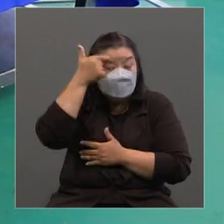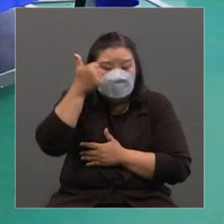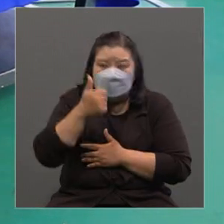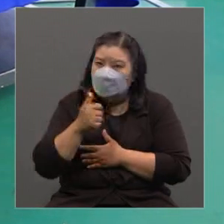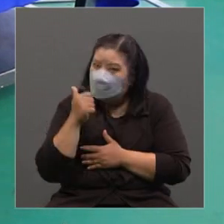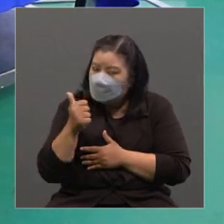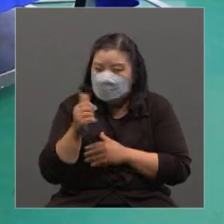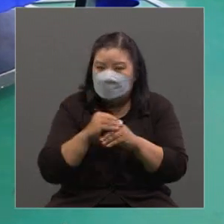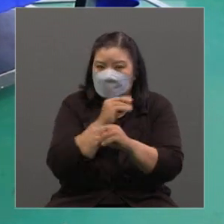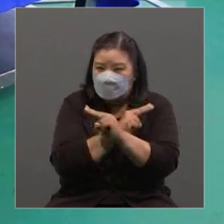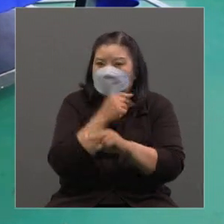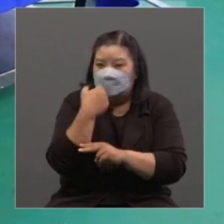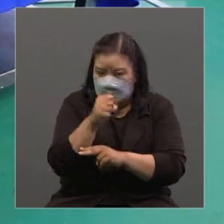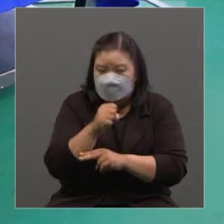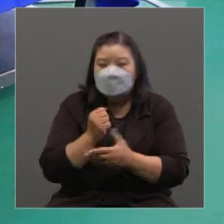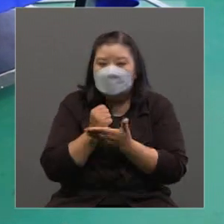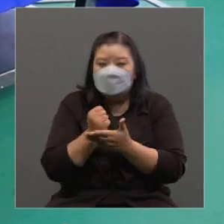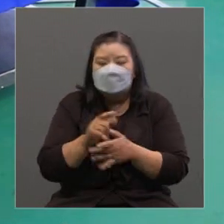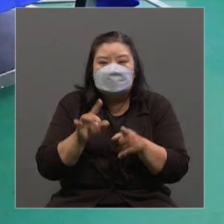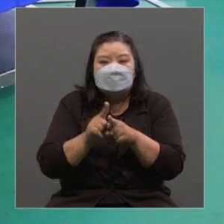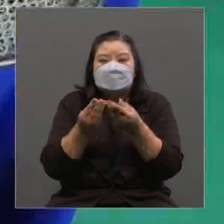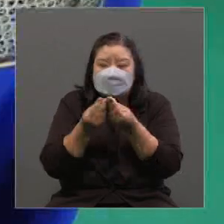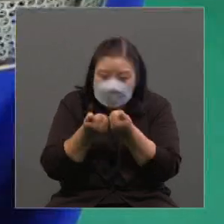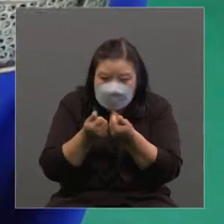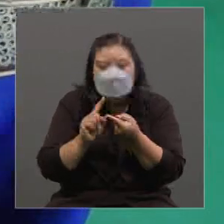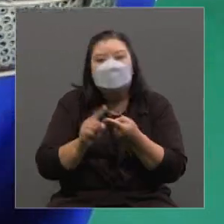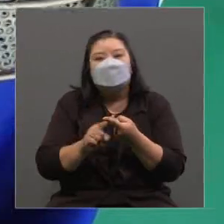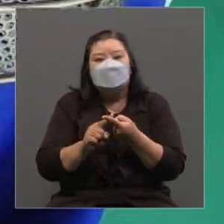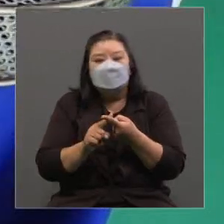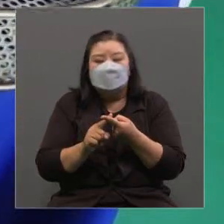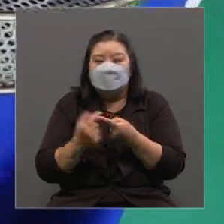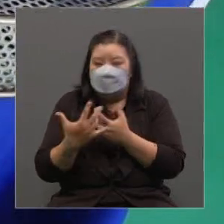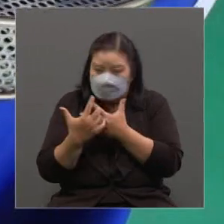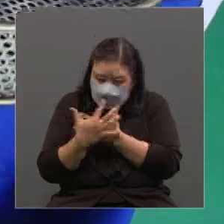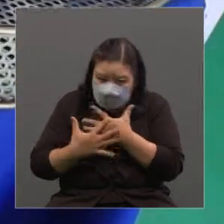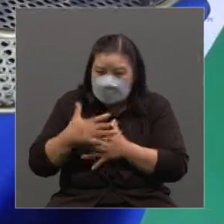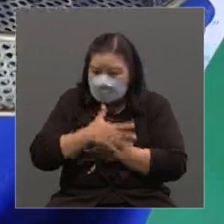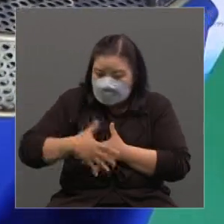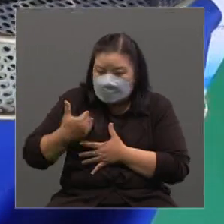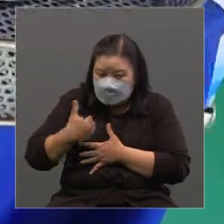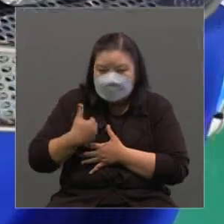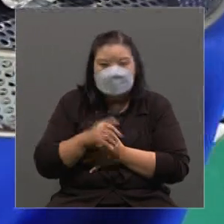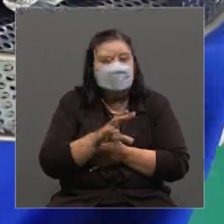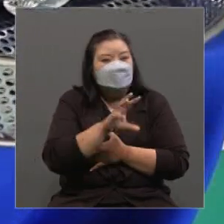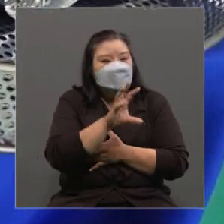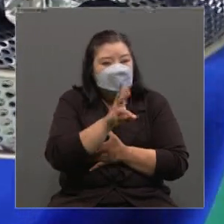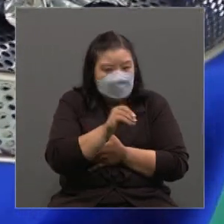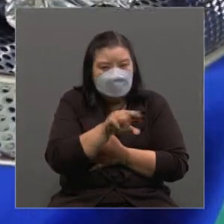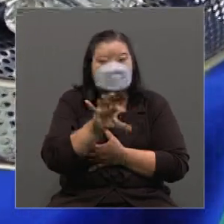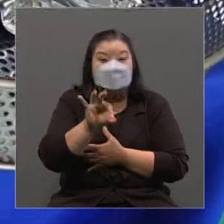ระลดคอเลสเตอรอลลดไขมันในเลือดโดยใช้วิธีการอบบ่มหมักในอุณหภูมิ 60-90 องศาเซลเซียสความชื้นสัม